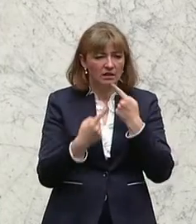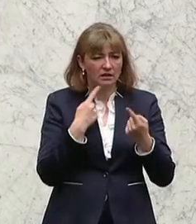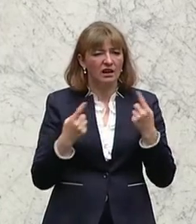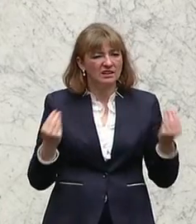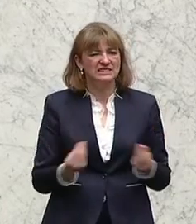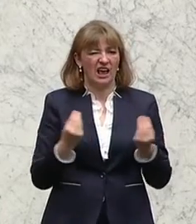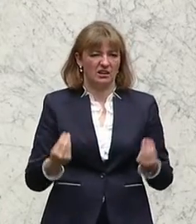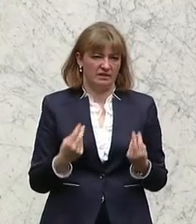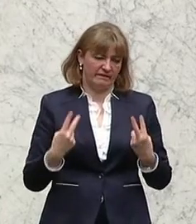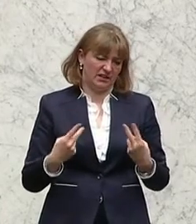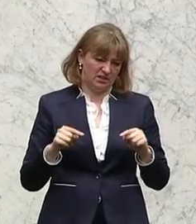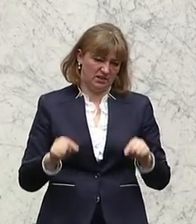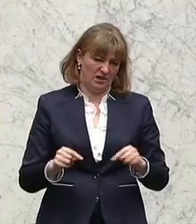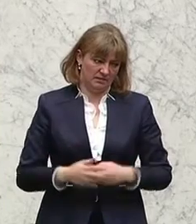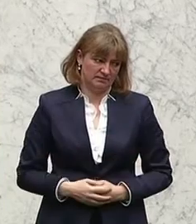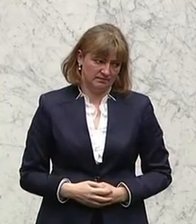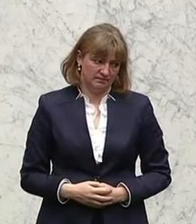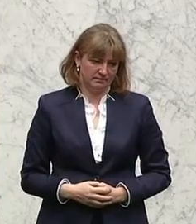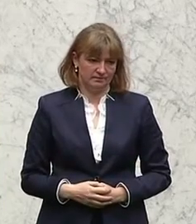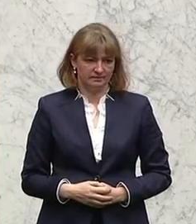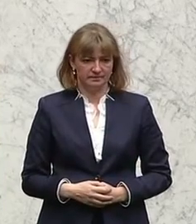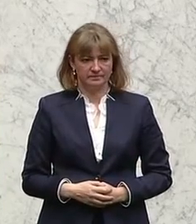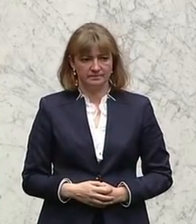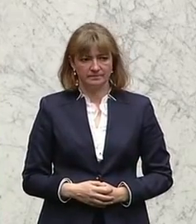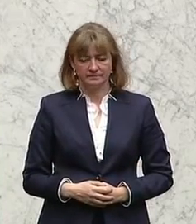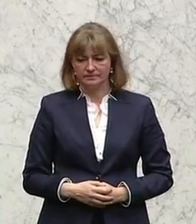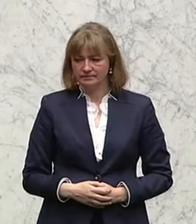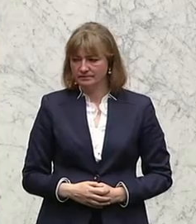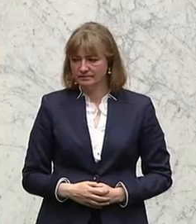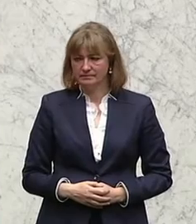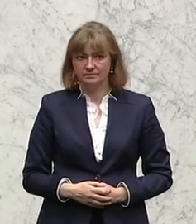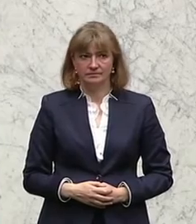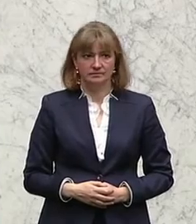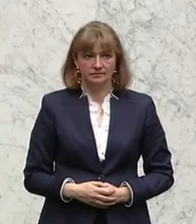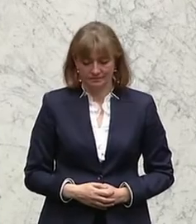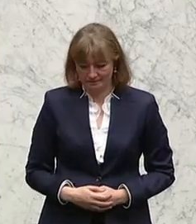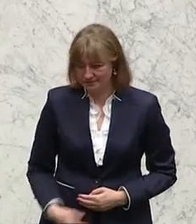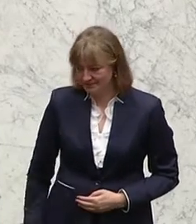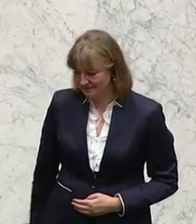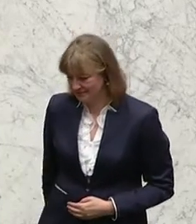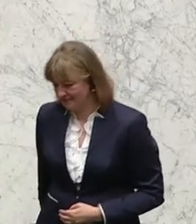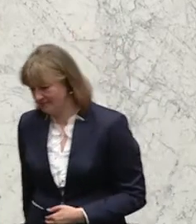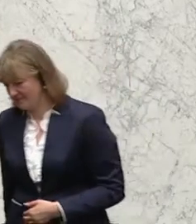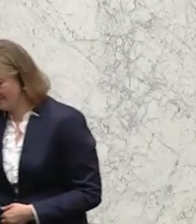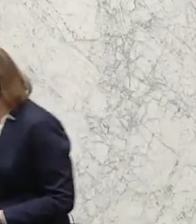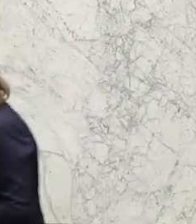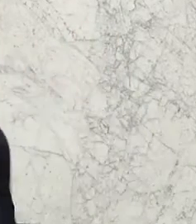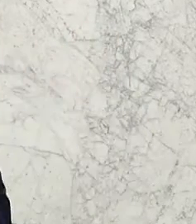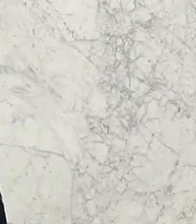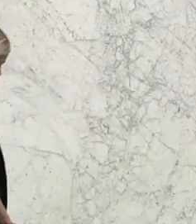dann weiterführen. Es braucht schnellere Asylverfahren und Länder, die sich weigern, nicht